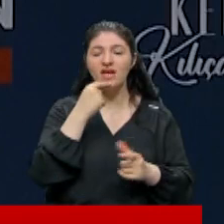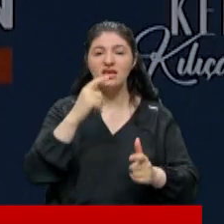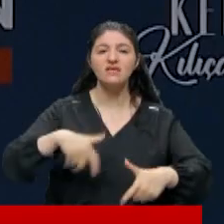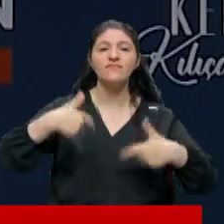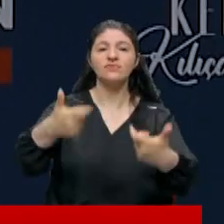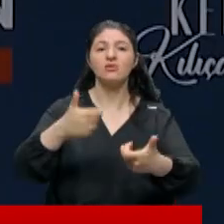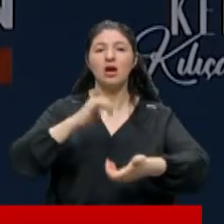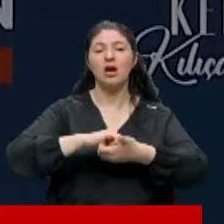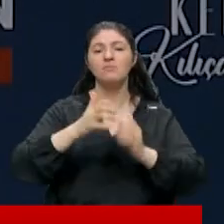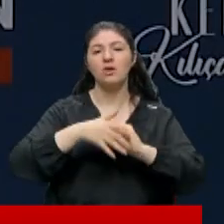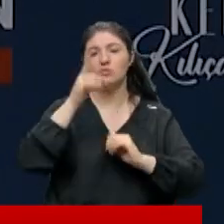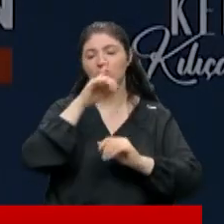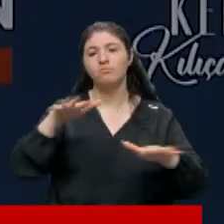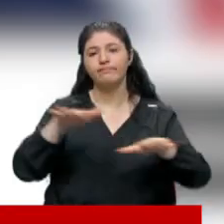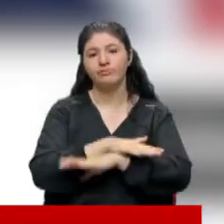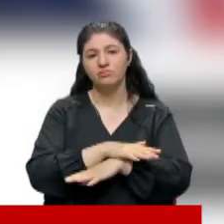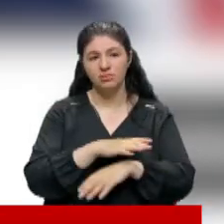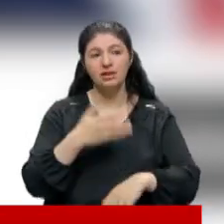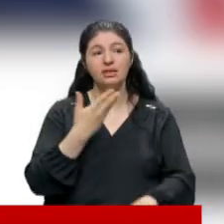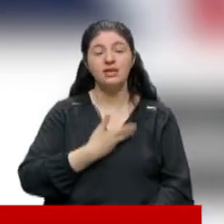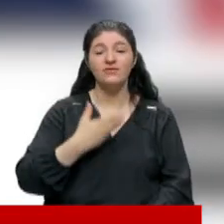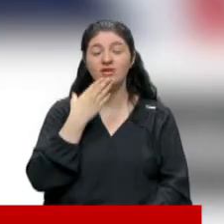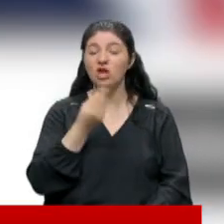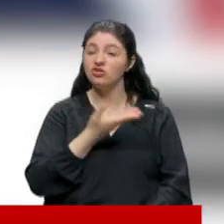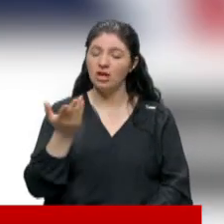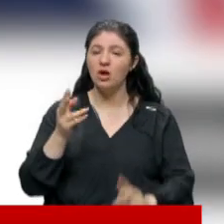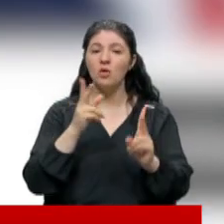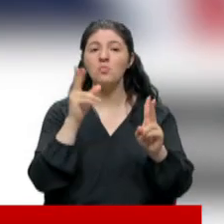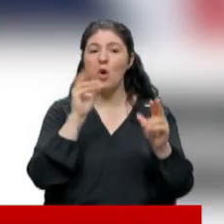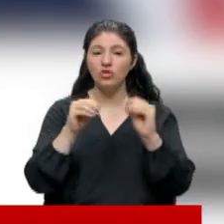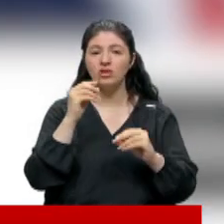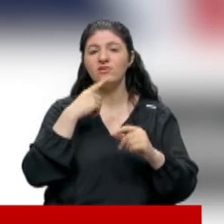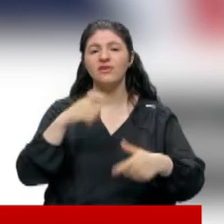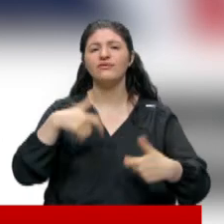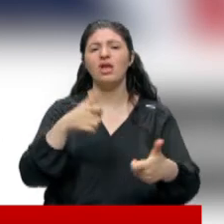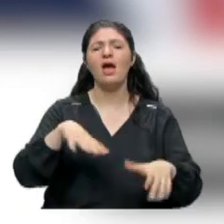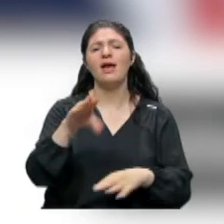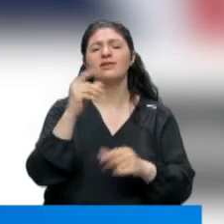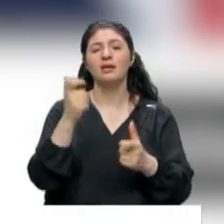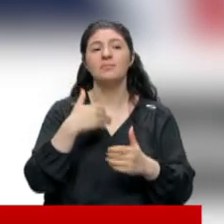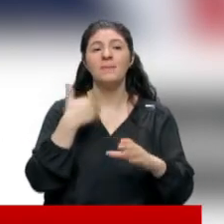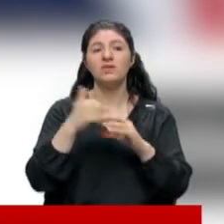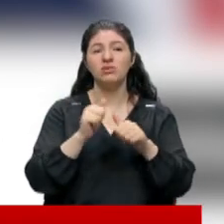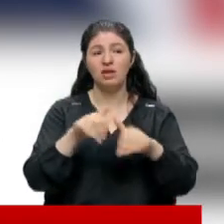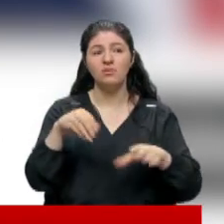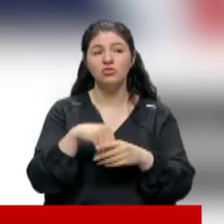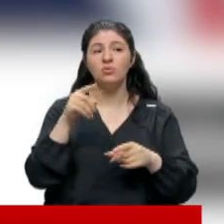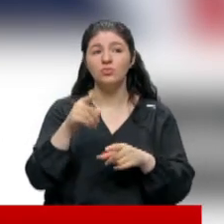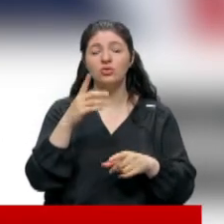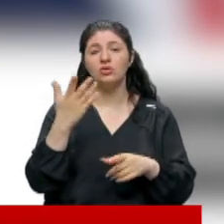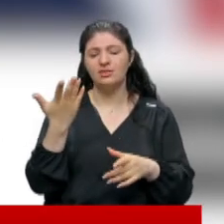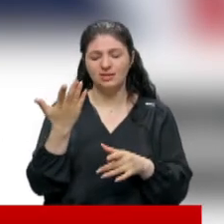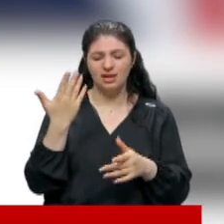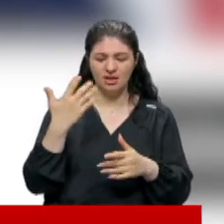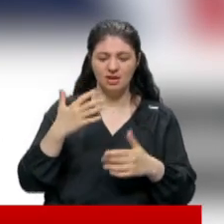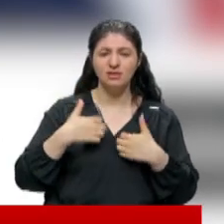iftira kampanyalarıyla gölgelendi. Sevgili gençler, montaj ve iftiralar her yerde. Mesajımı yaymam için bu namertliğe